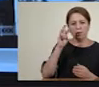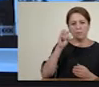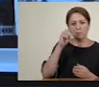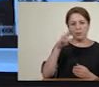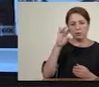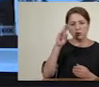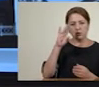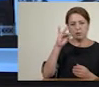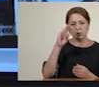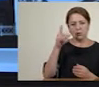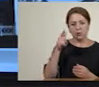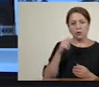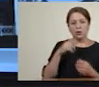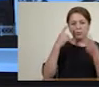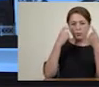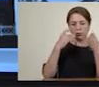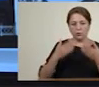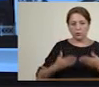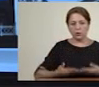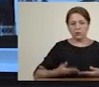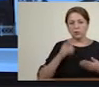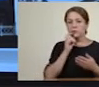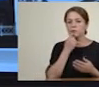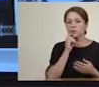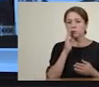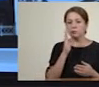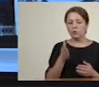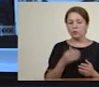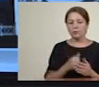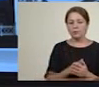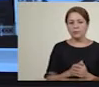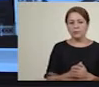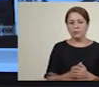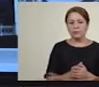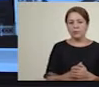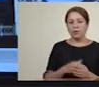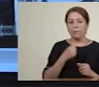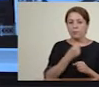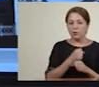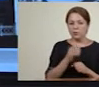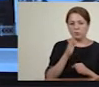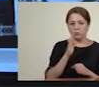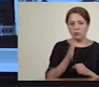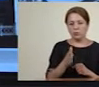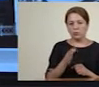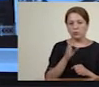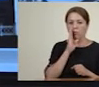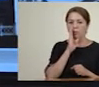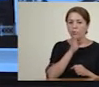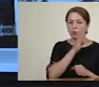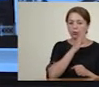Muhammadning Buxoroda yashashi qiyin bo'lib qolgan edi. Majbur bo'ladiki ona